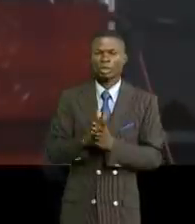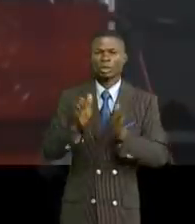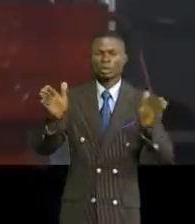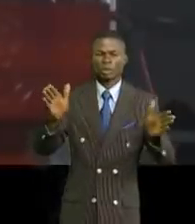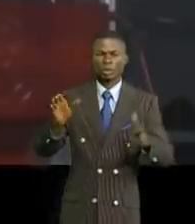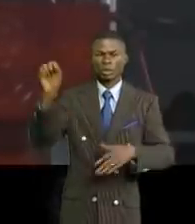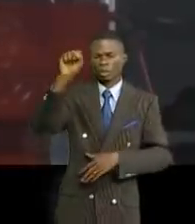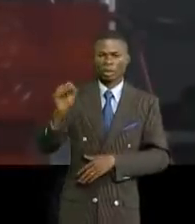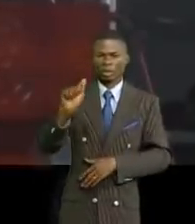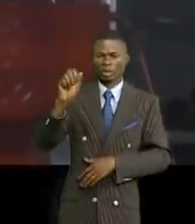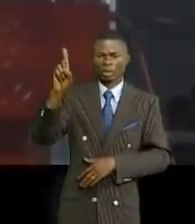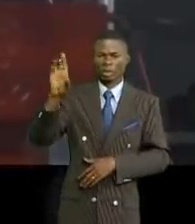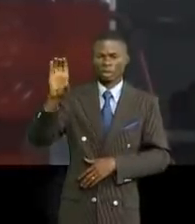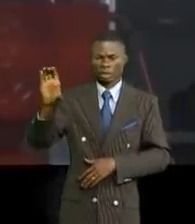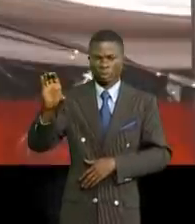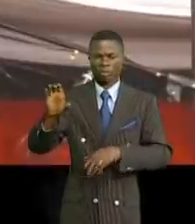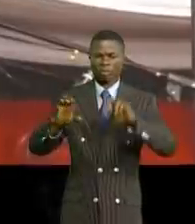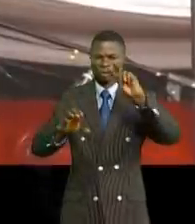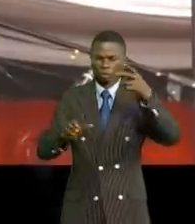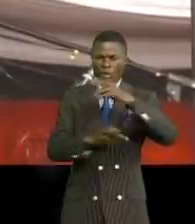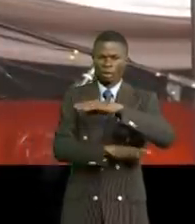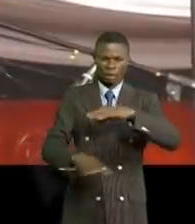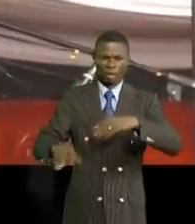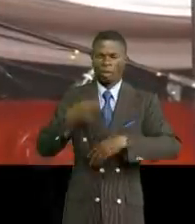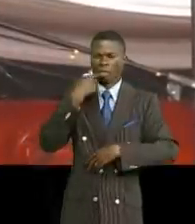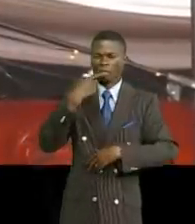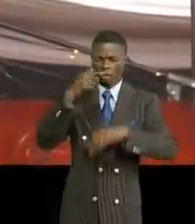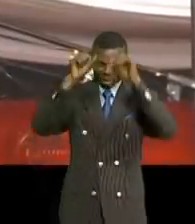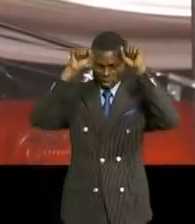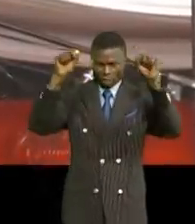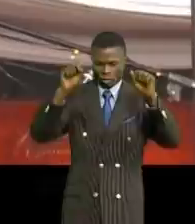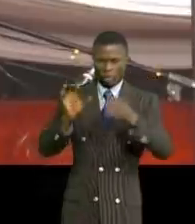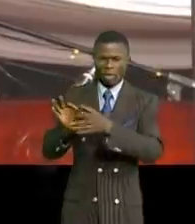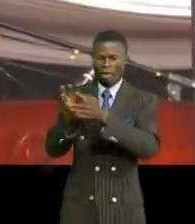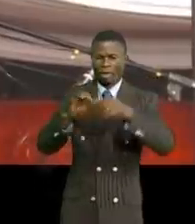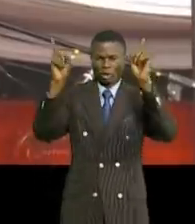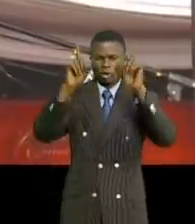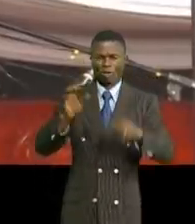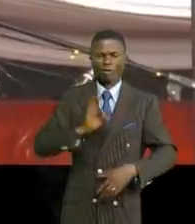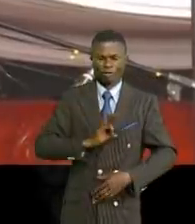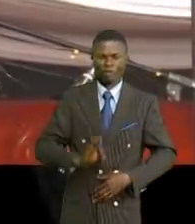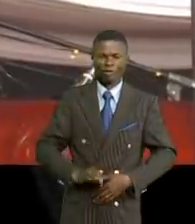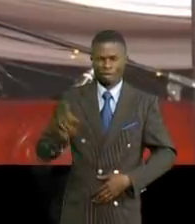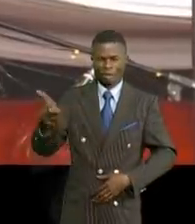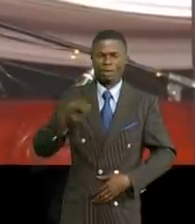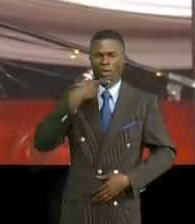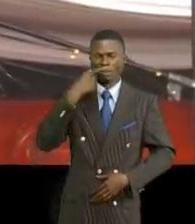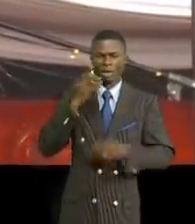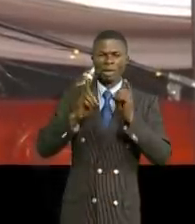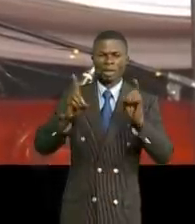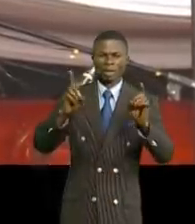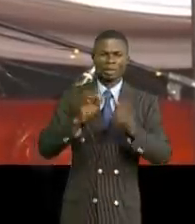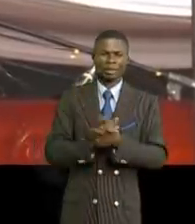sodec et le dernier a été fixé ce jeudi président en exercice de l'iard à cet égard